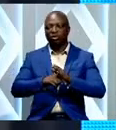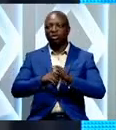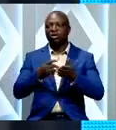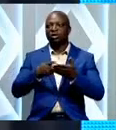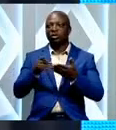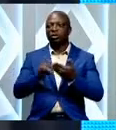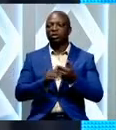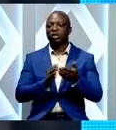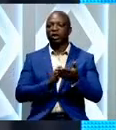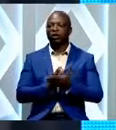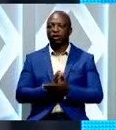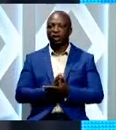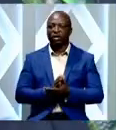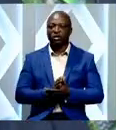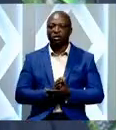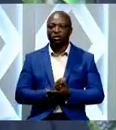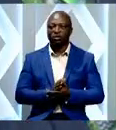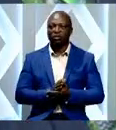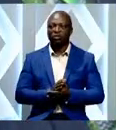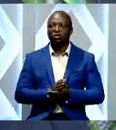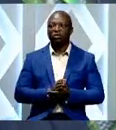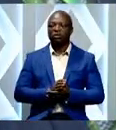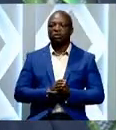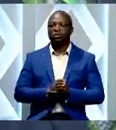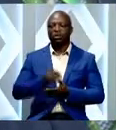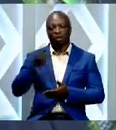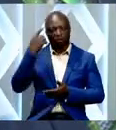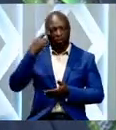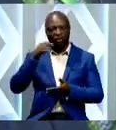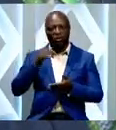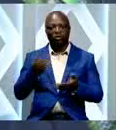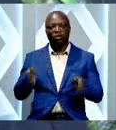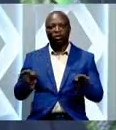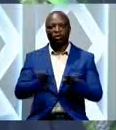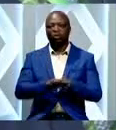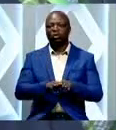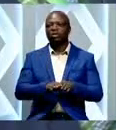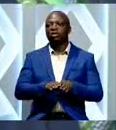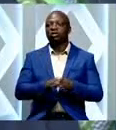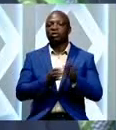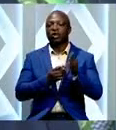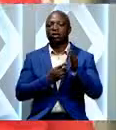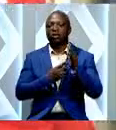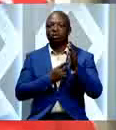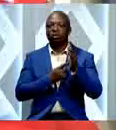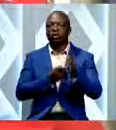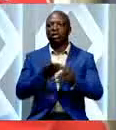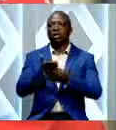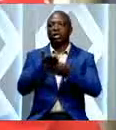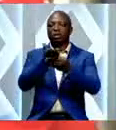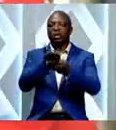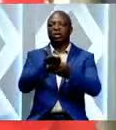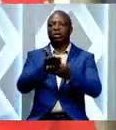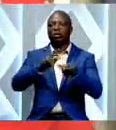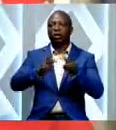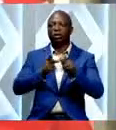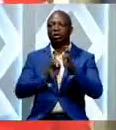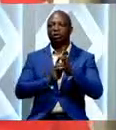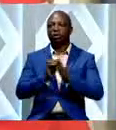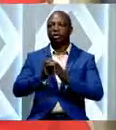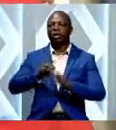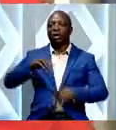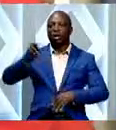projets efficaces. Et pour conclure, je voudrais tendre la main à nos partenaires du développement. La